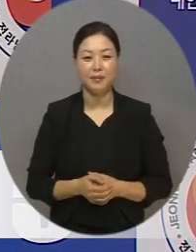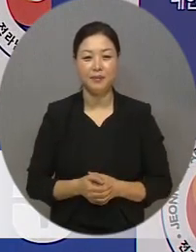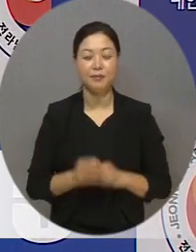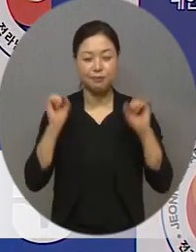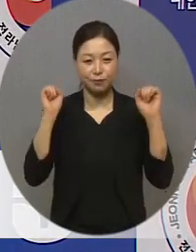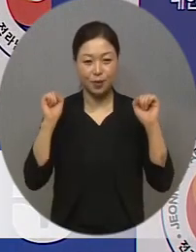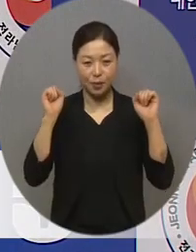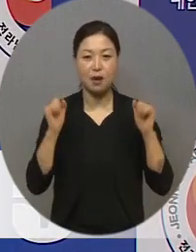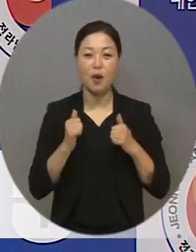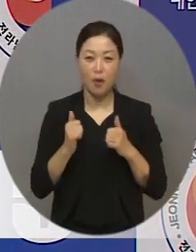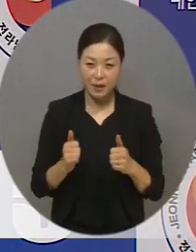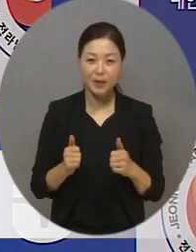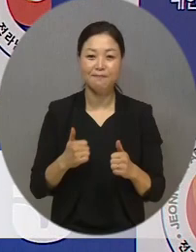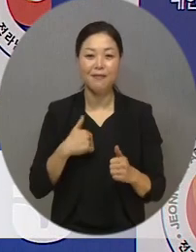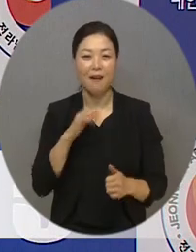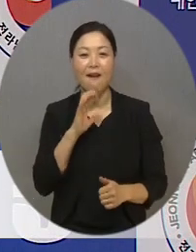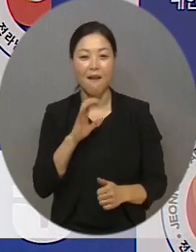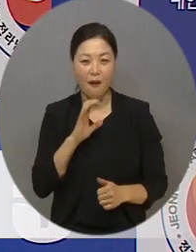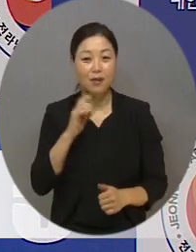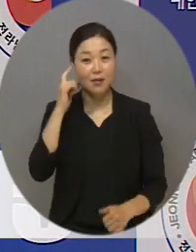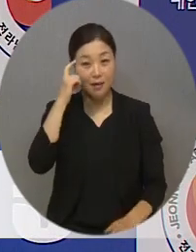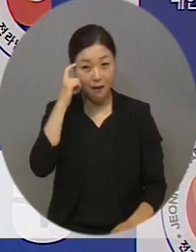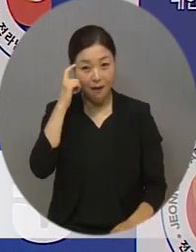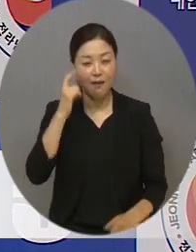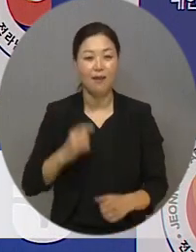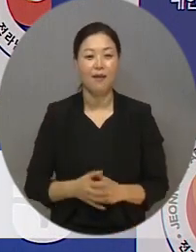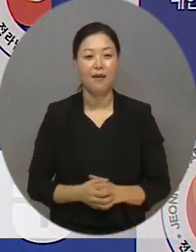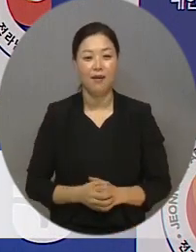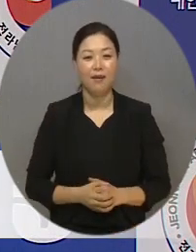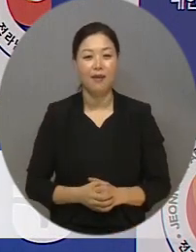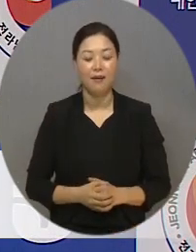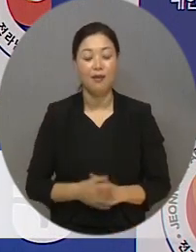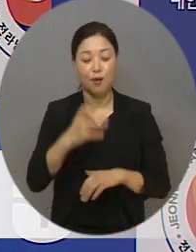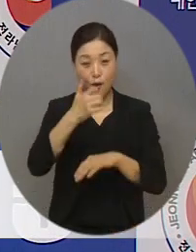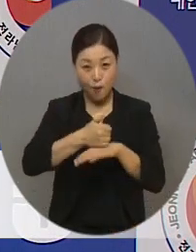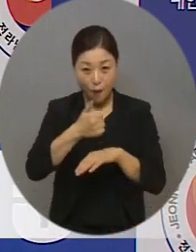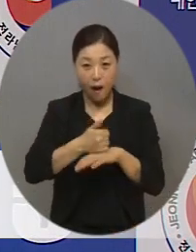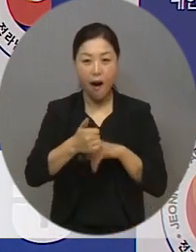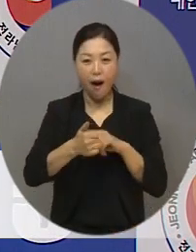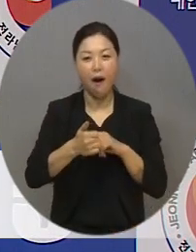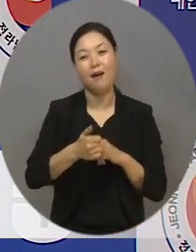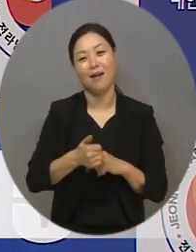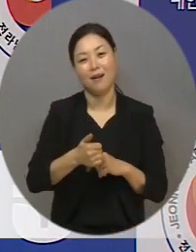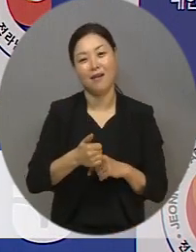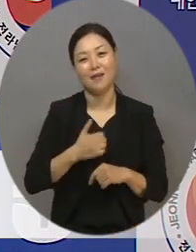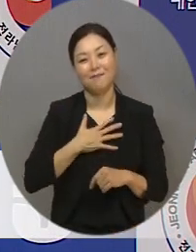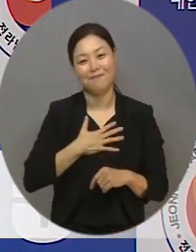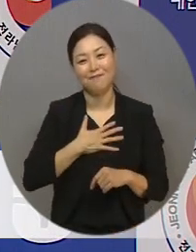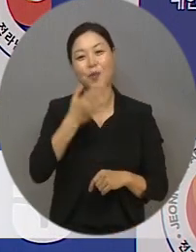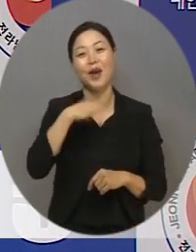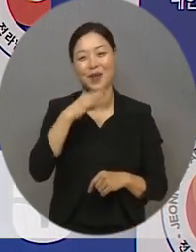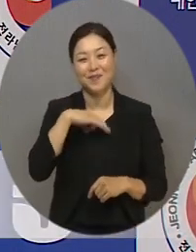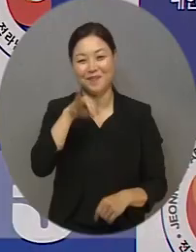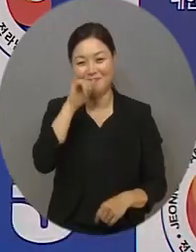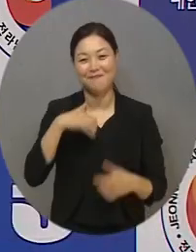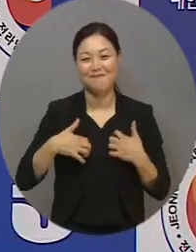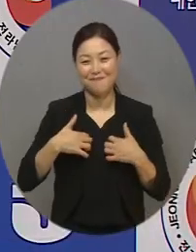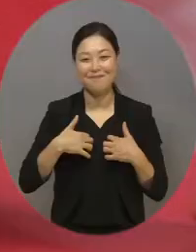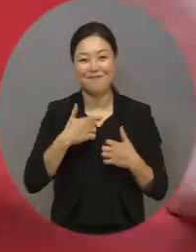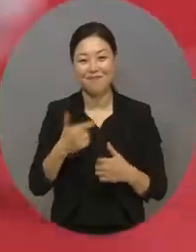운동을 그래도 열심히 했다고 생각을 했었는데 이제 그래도 그 결과를 좀 보답을 받은 것 같아서 기분이 그래도 많이